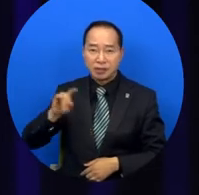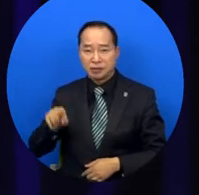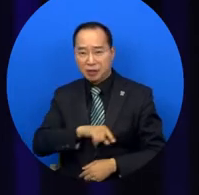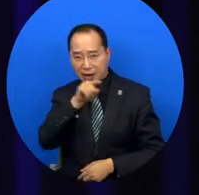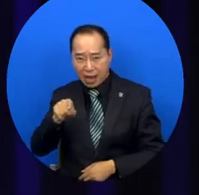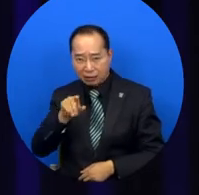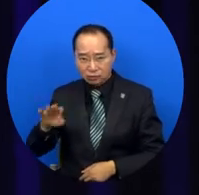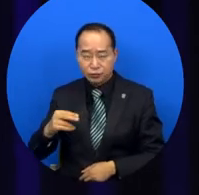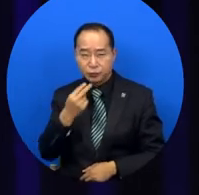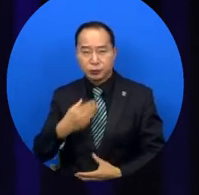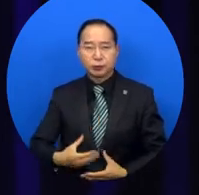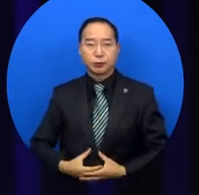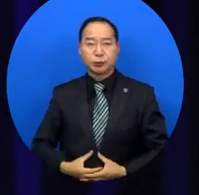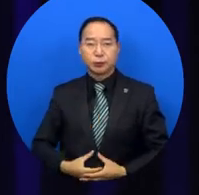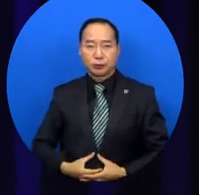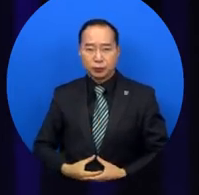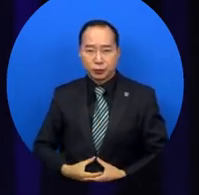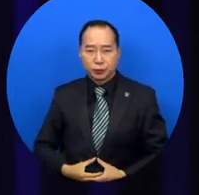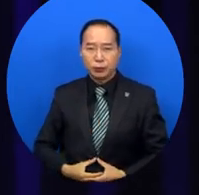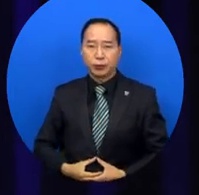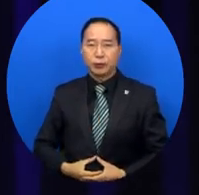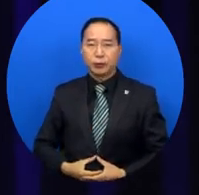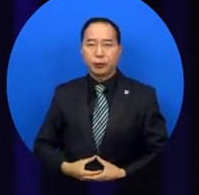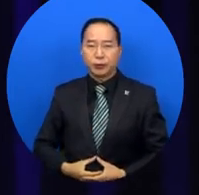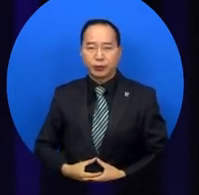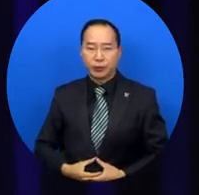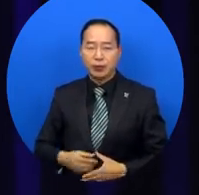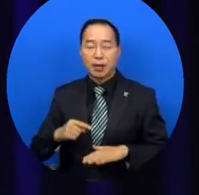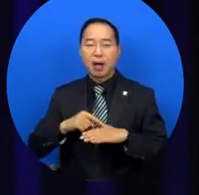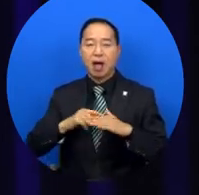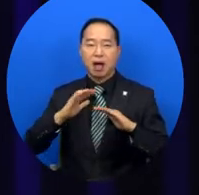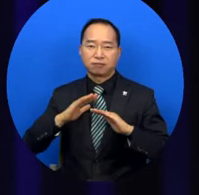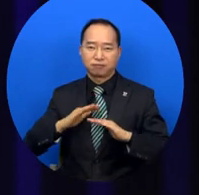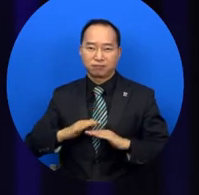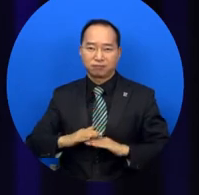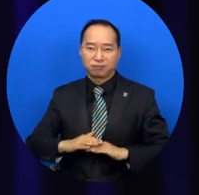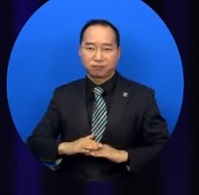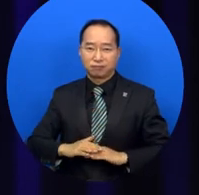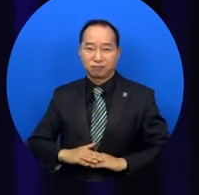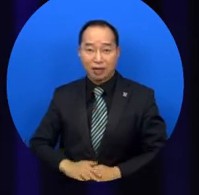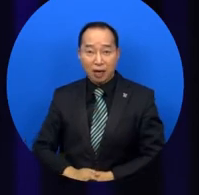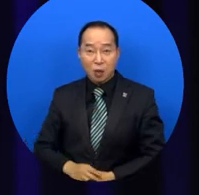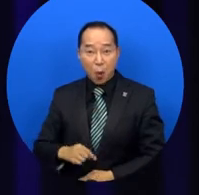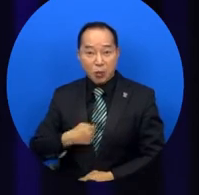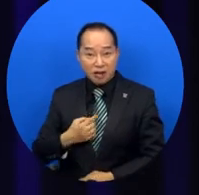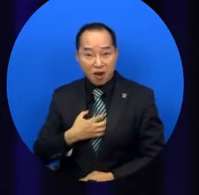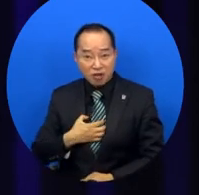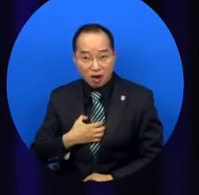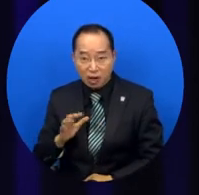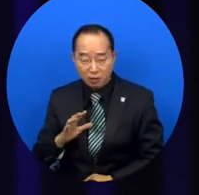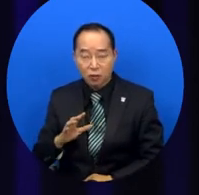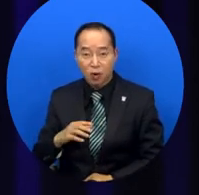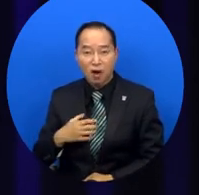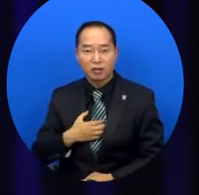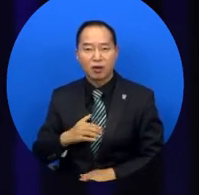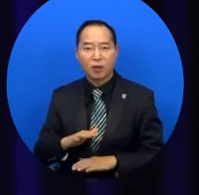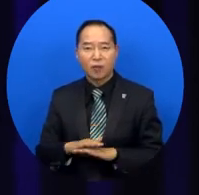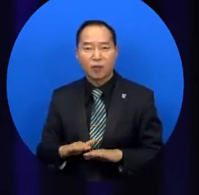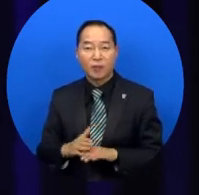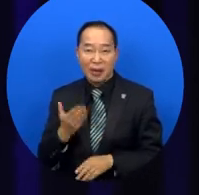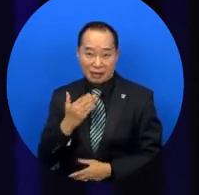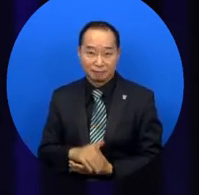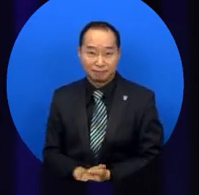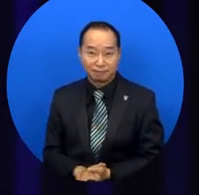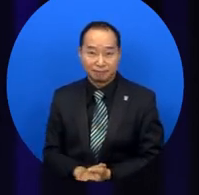딱 가서 호흡을 하면 이게 calm down 다 되는 거예요. 그리고 뭐 걱정하는 일이 있거나 내가 환자를 걱정하거나 그것도 됩니다. 그래서